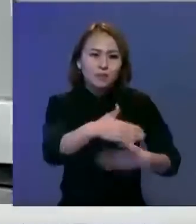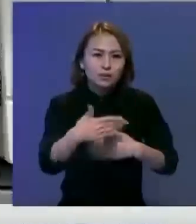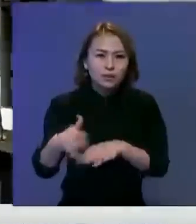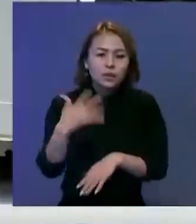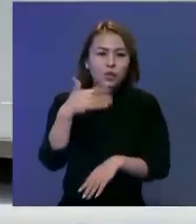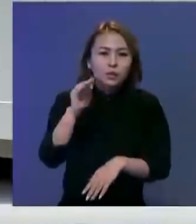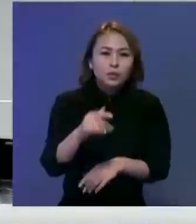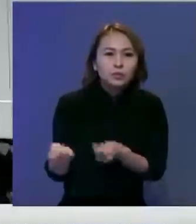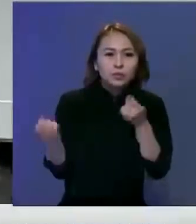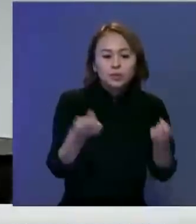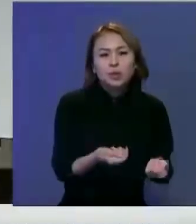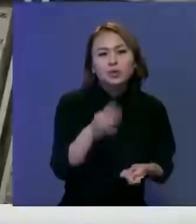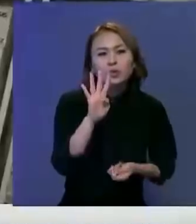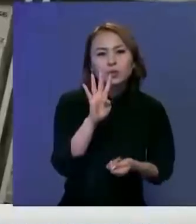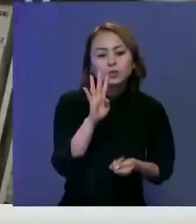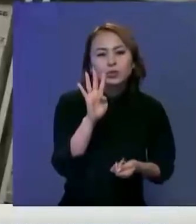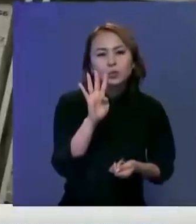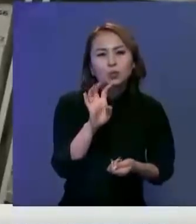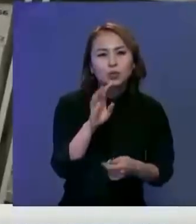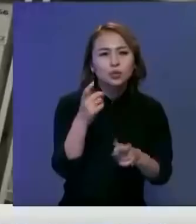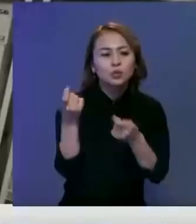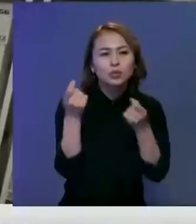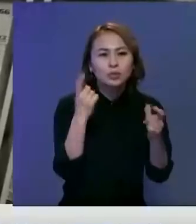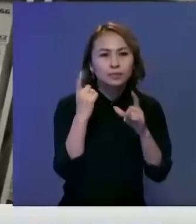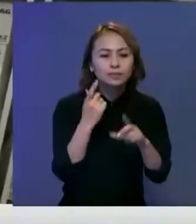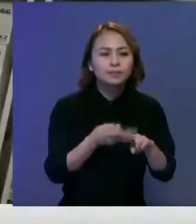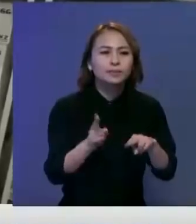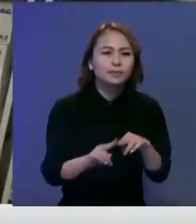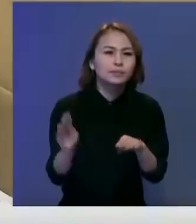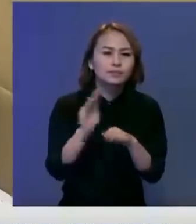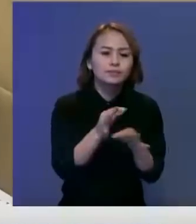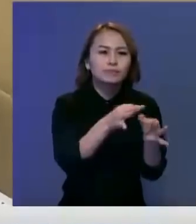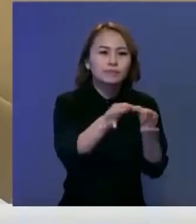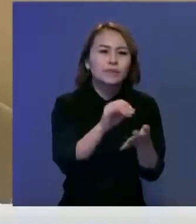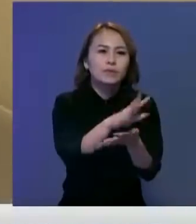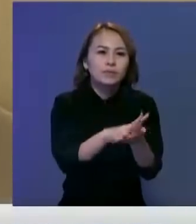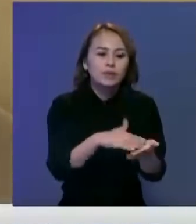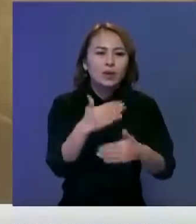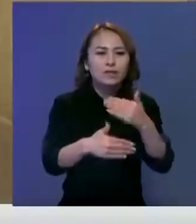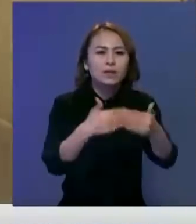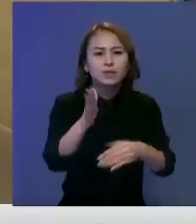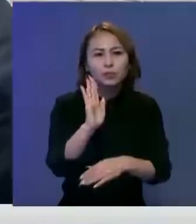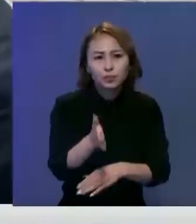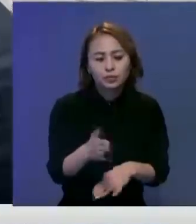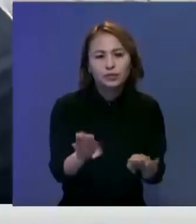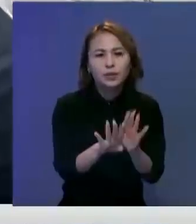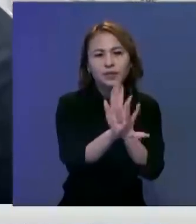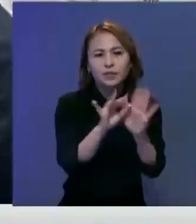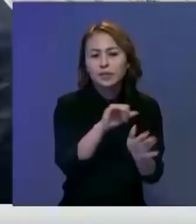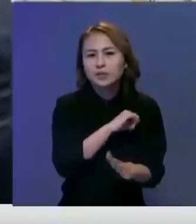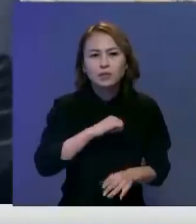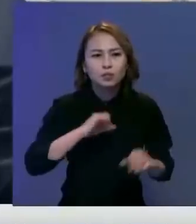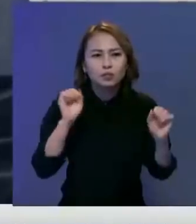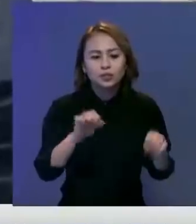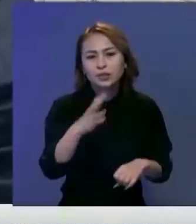елі мүмін доза вакцина төрт жүк көлігімен аттанып кетті. Әр ғарай ауымақтарға жіберлет. Енді қазақстандықтардың таңдау жасауға мүмкіндіктер бар.